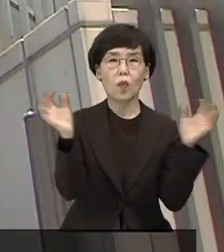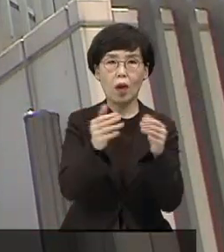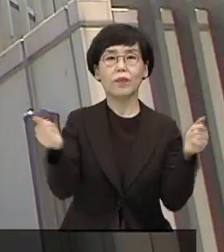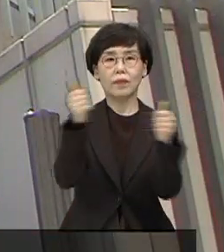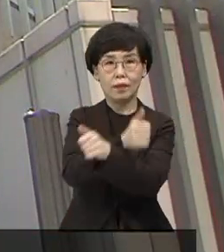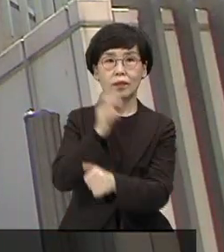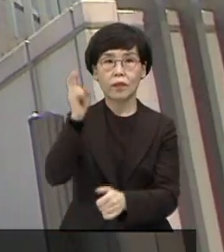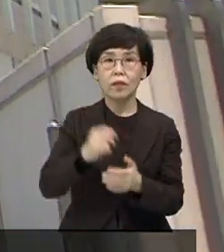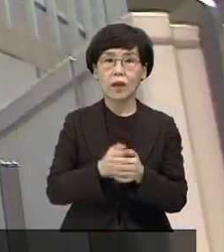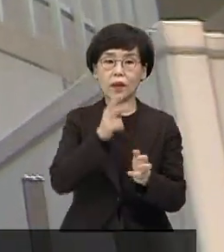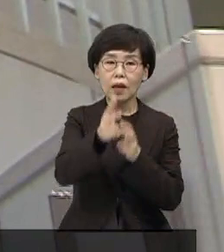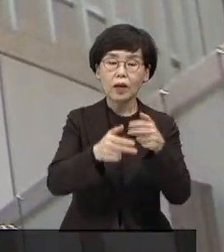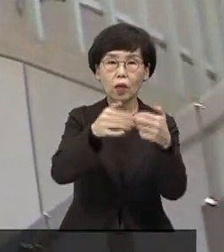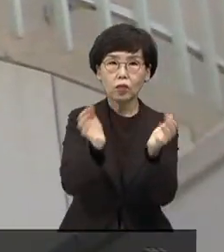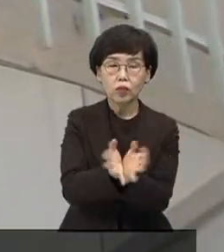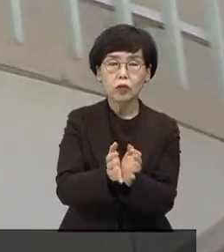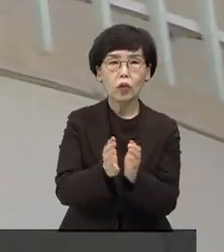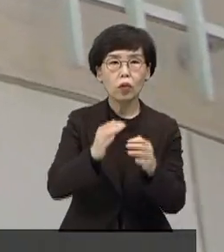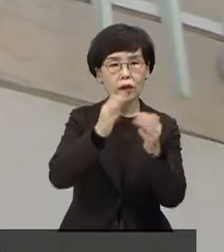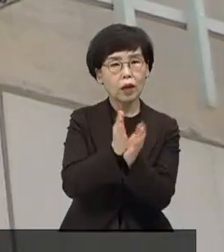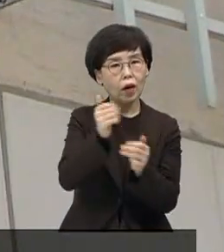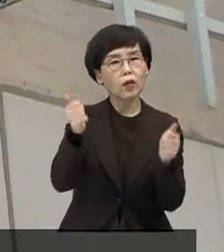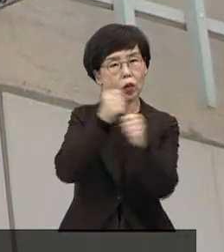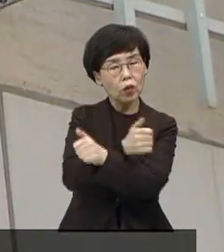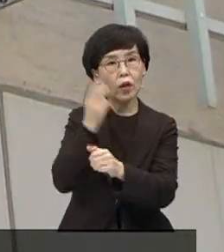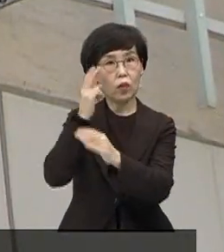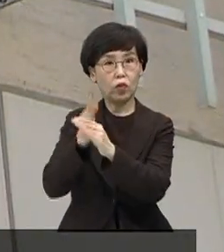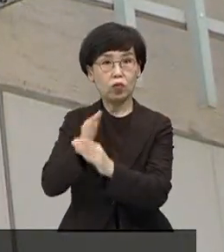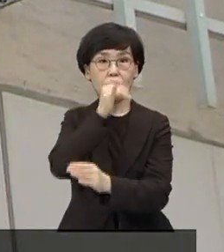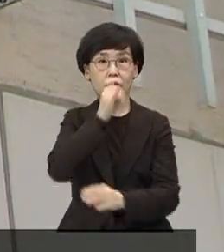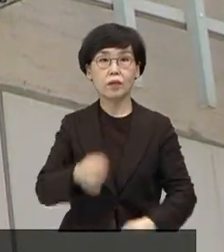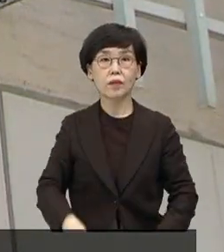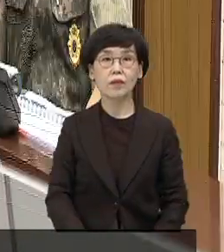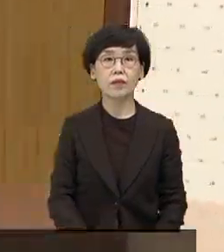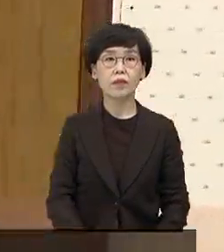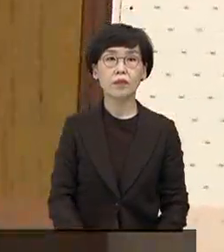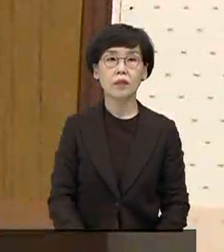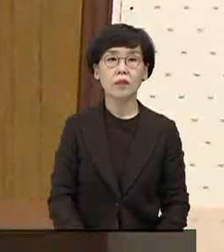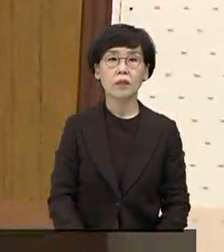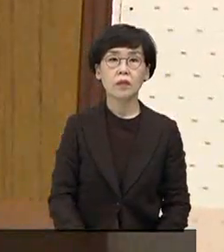알려졌습니다. 산업통상자원부도 장관 교체가 검토되고 있습니다.